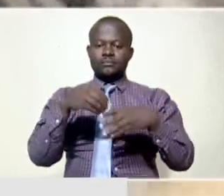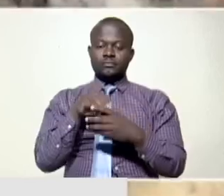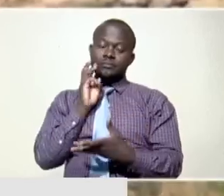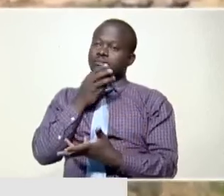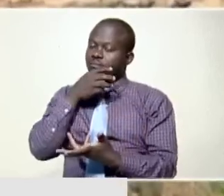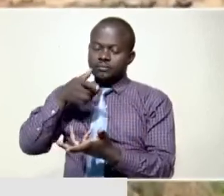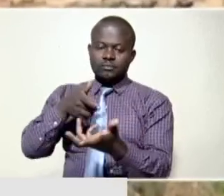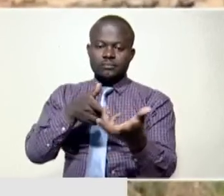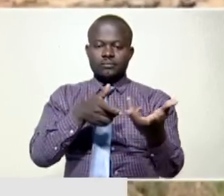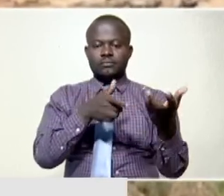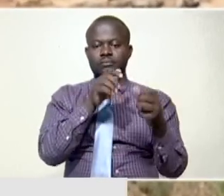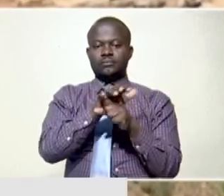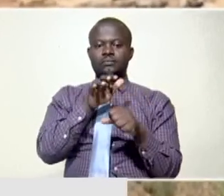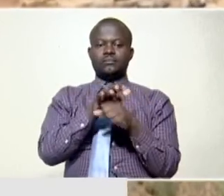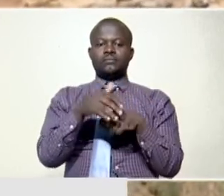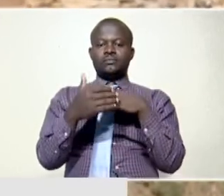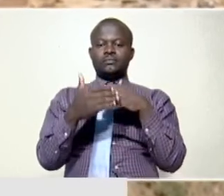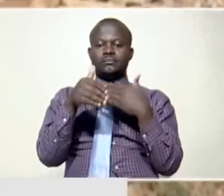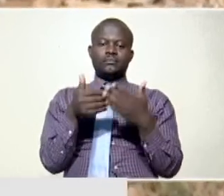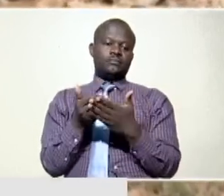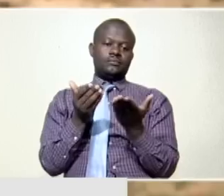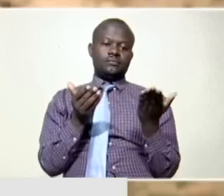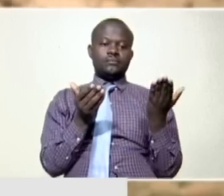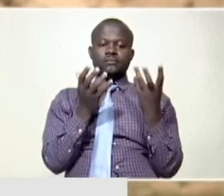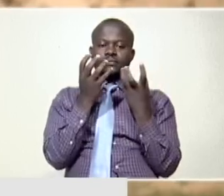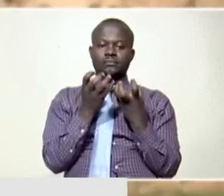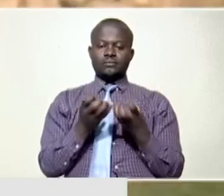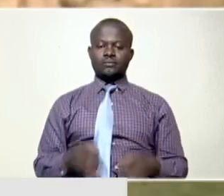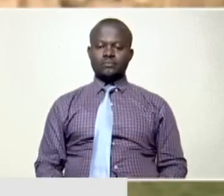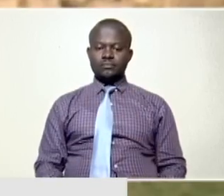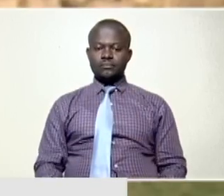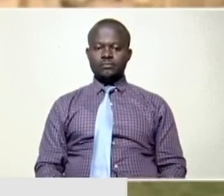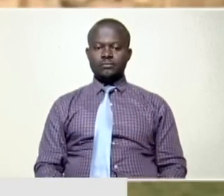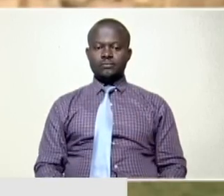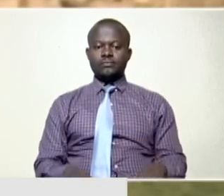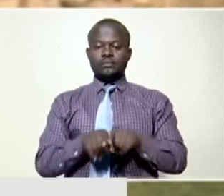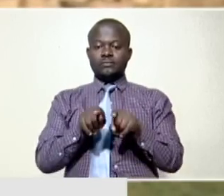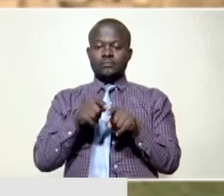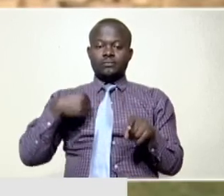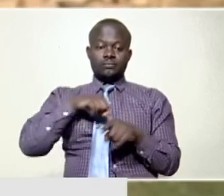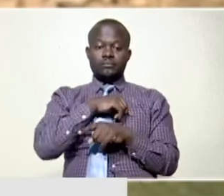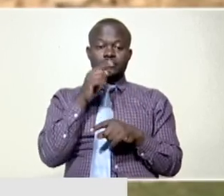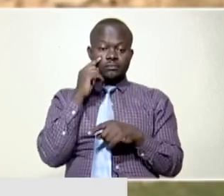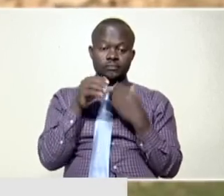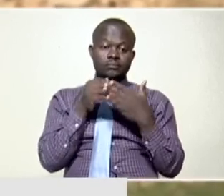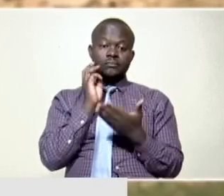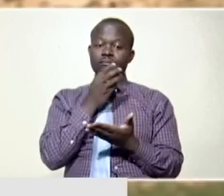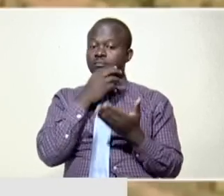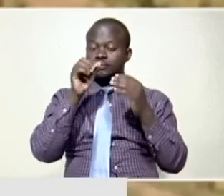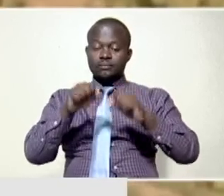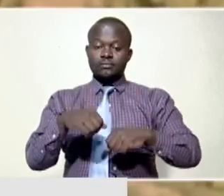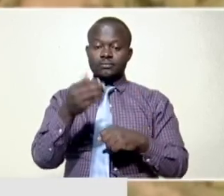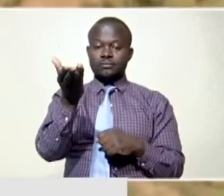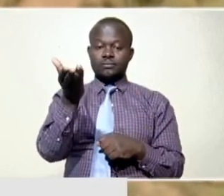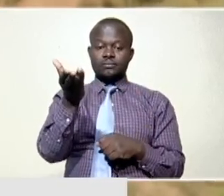imyaka ahubwo imyinshi ihinze ku nkengero z'iyo migezi yarumagaye. Yarumagaye ubu nkanjye ukomeza ukunatemba amazi yaranabishobora